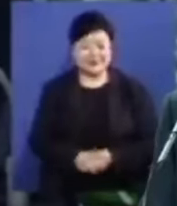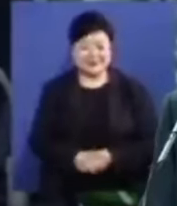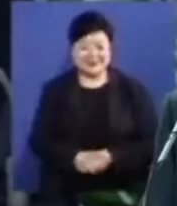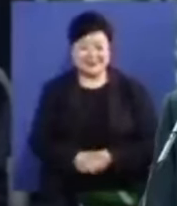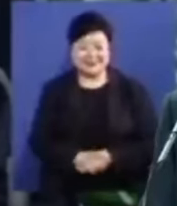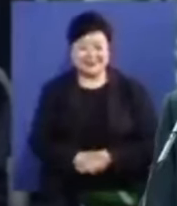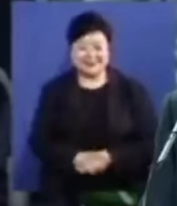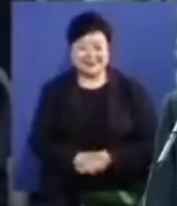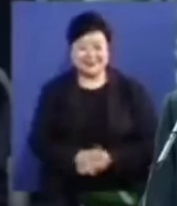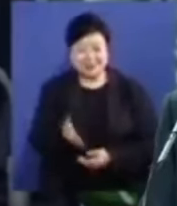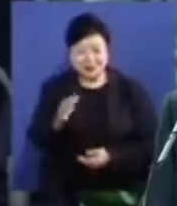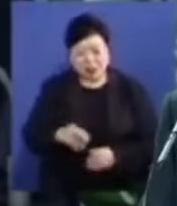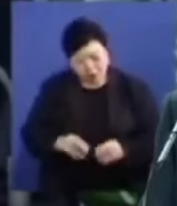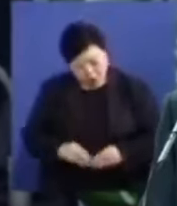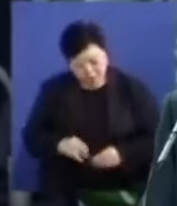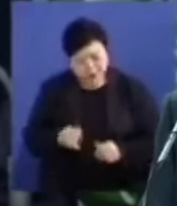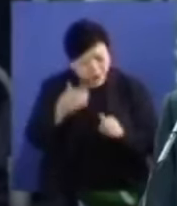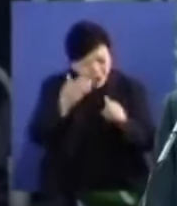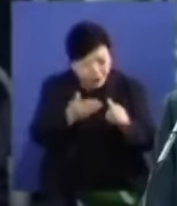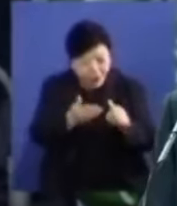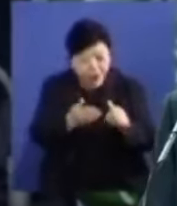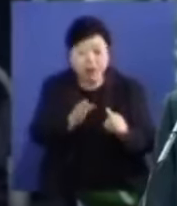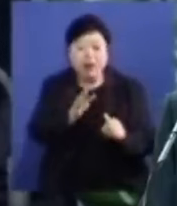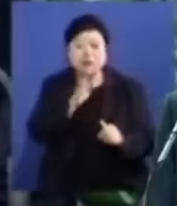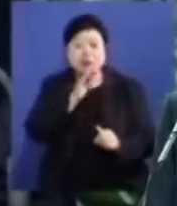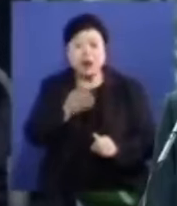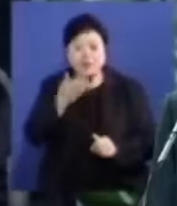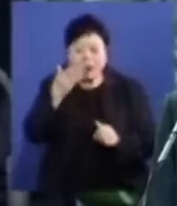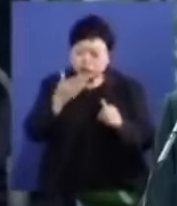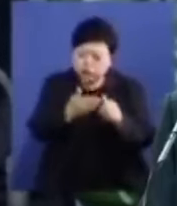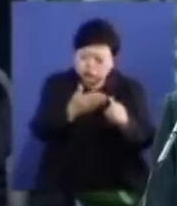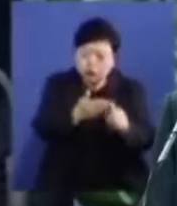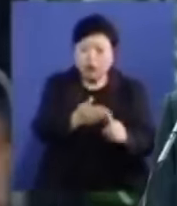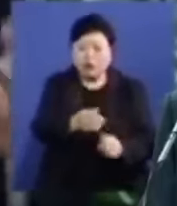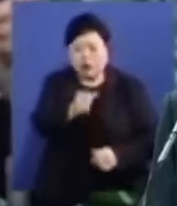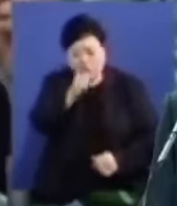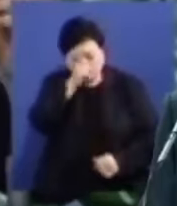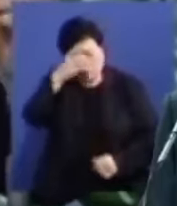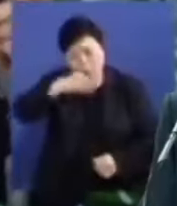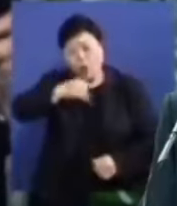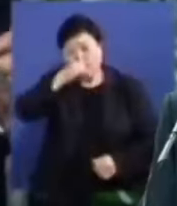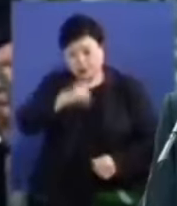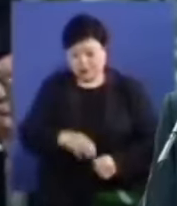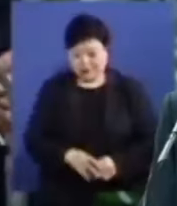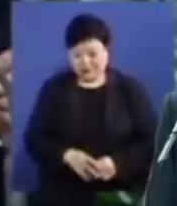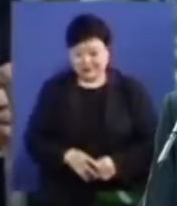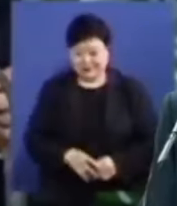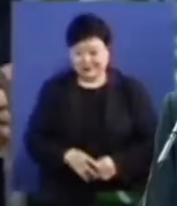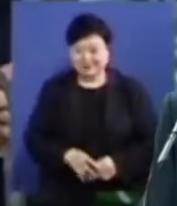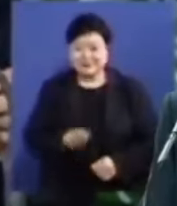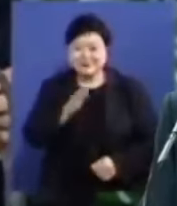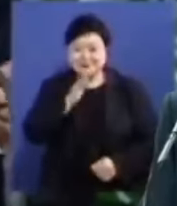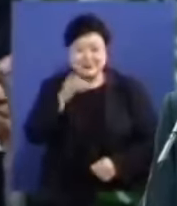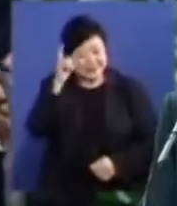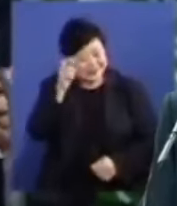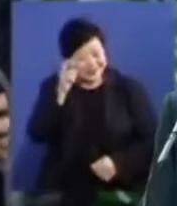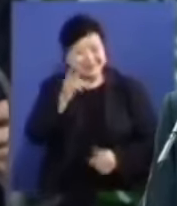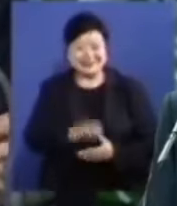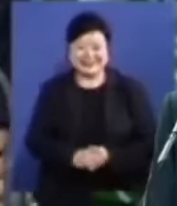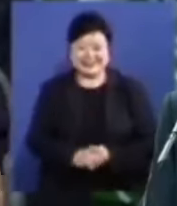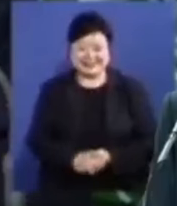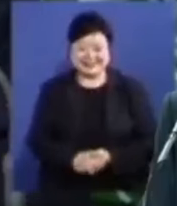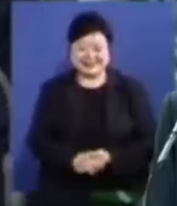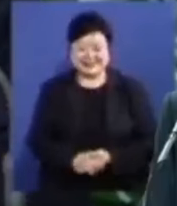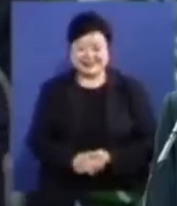것입니다. 그러나 배고픈 사람에게는 바퍼가 효과가 있습니다. 그때 사진은 그때 찍어야 돼요. 그때